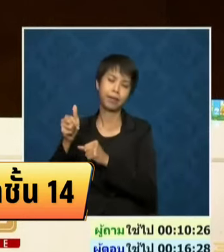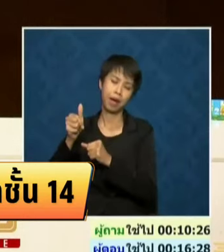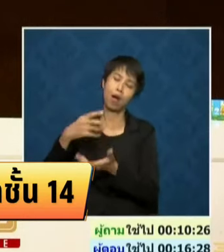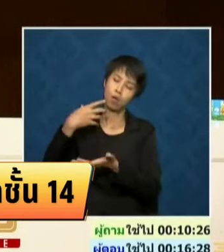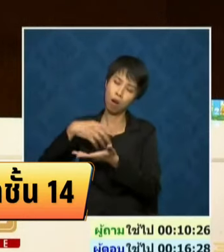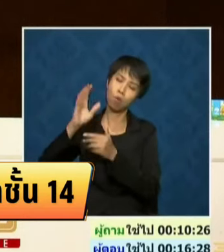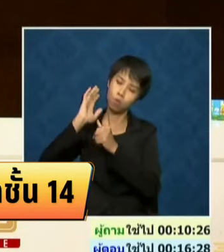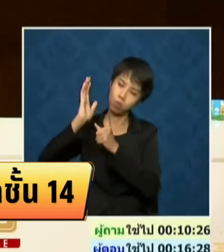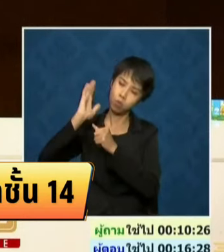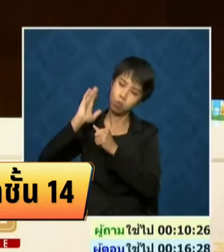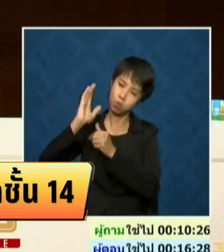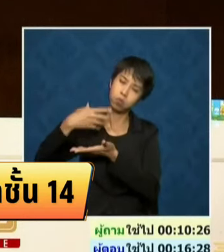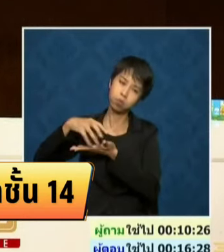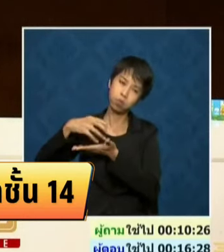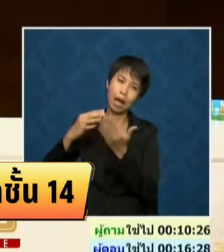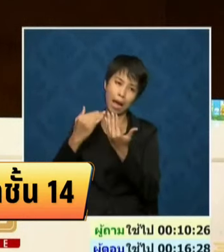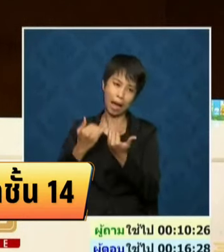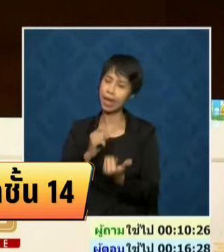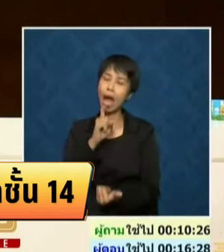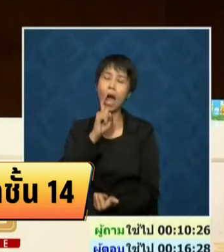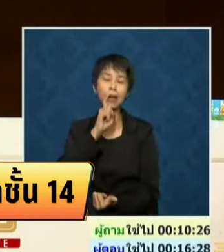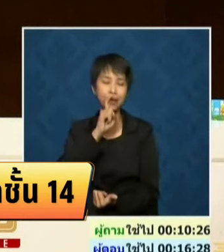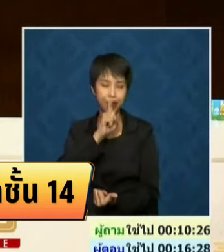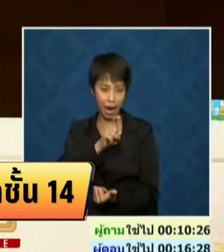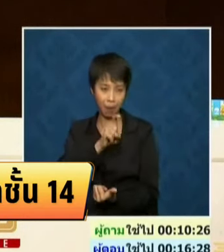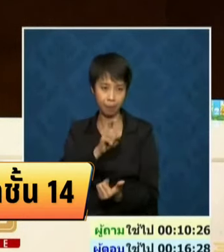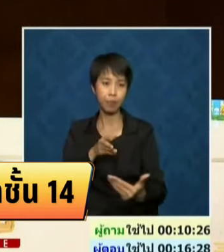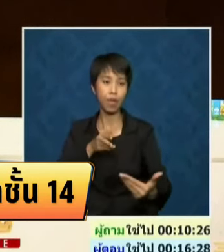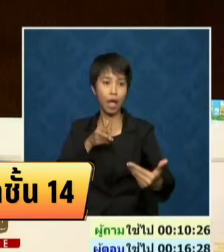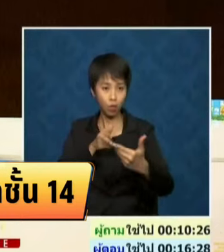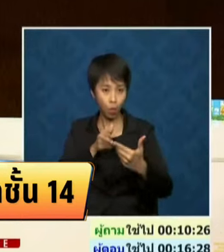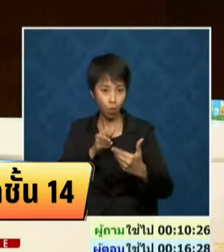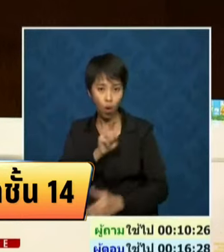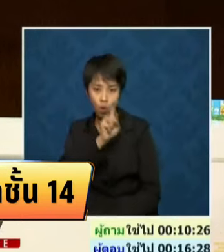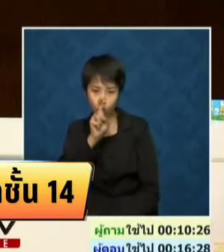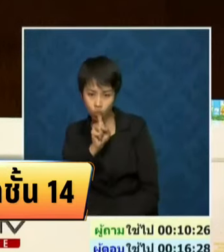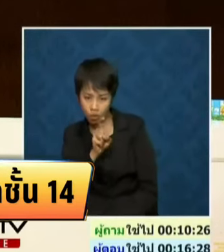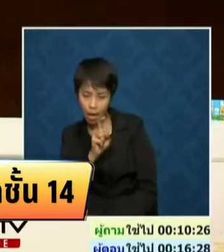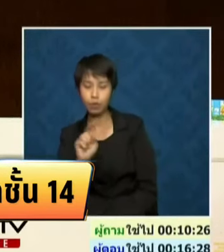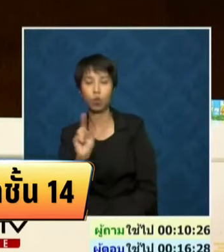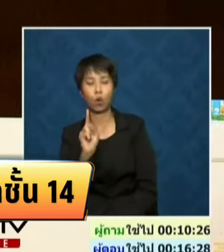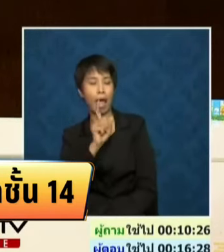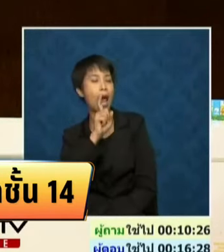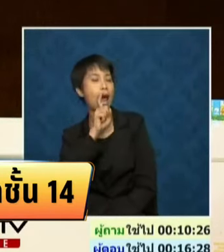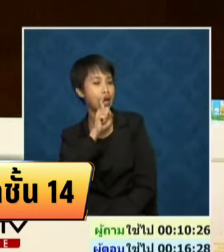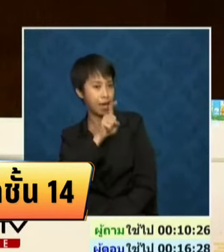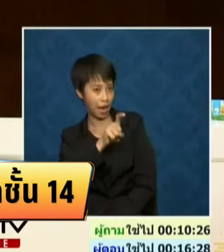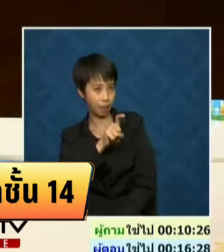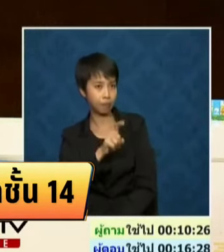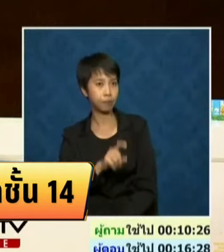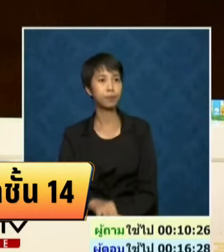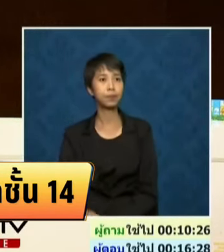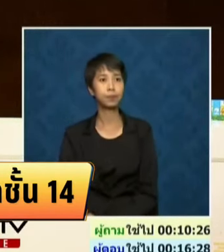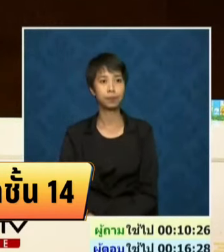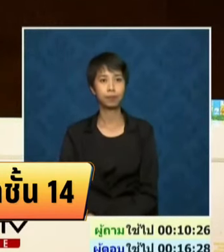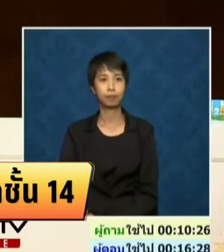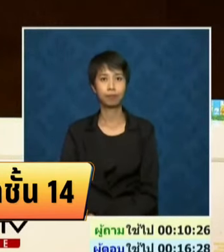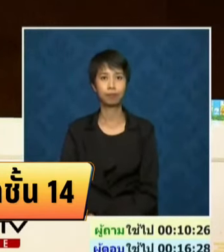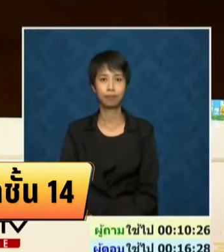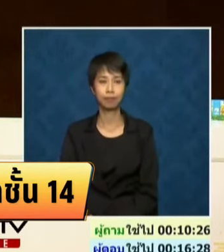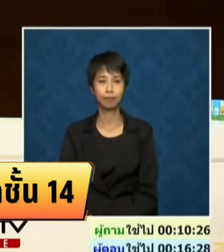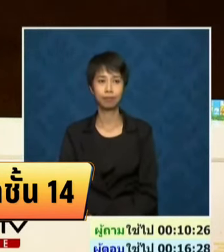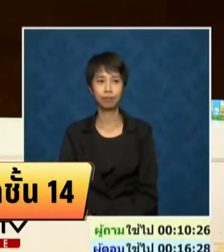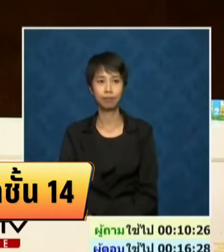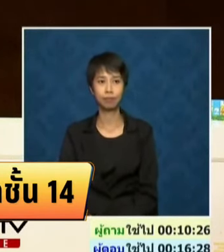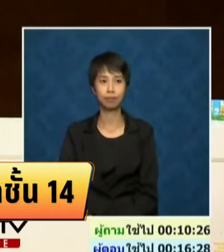ดีกว่าแล้วก็ไม่อนุญาตให้ขึ้นสไลด์อ่าเพราะจะมีผู้ประท้วงจนทำให้ไม่สามารถควบคุมที่ประชุมได้แล้วก็ขอให้